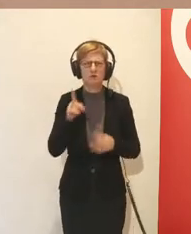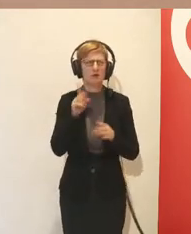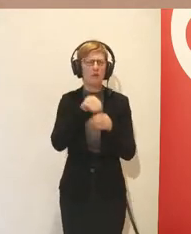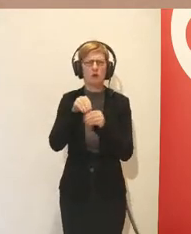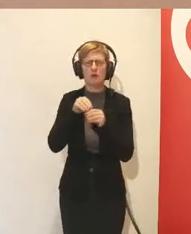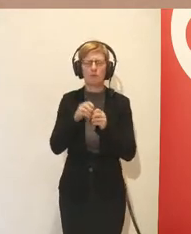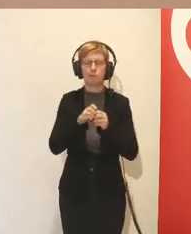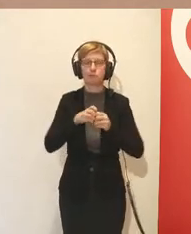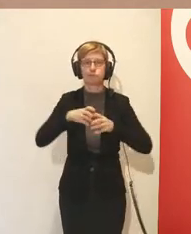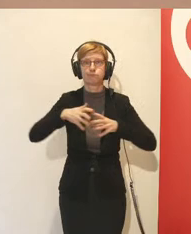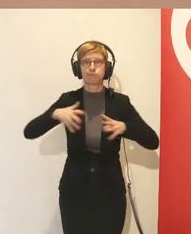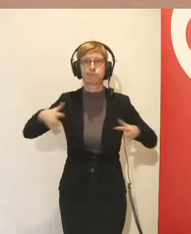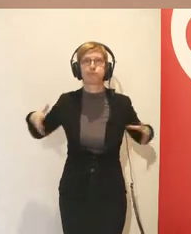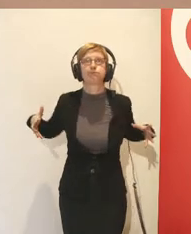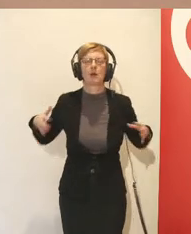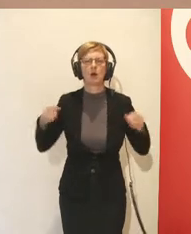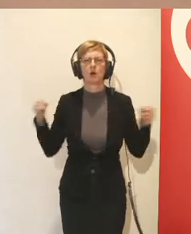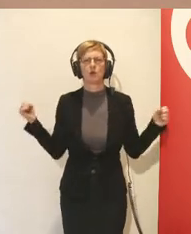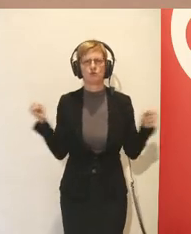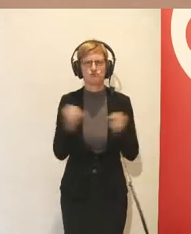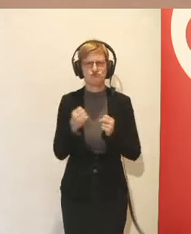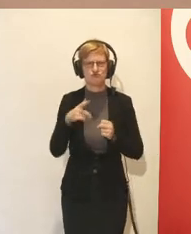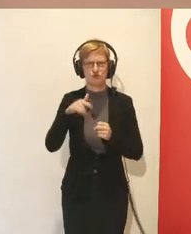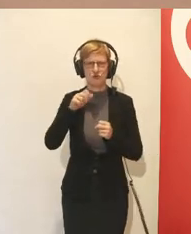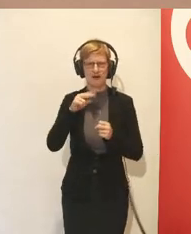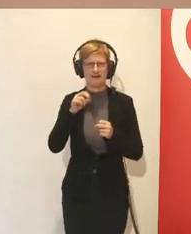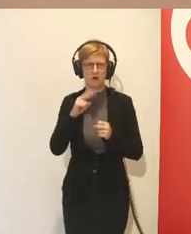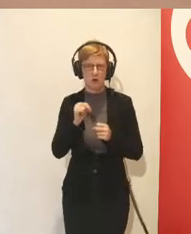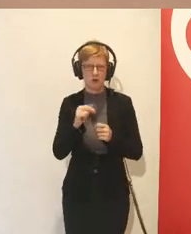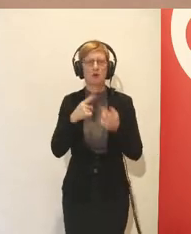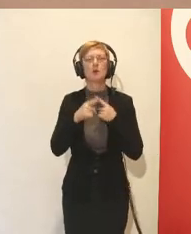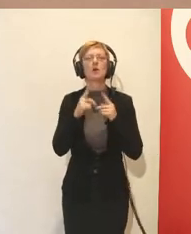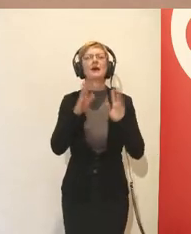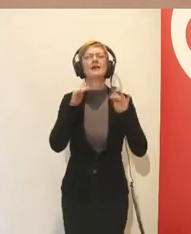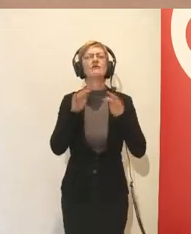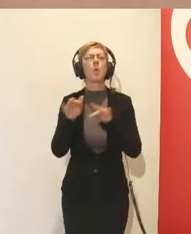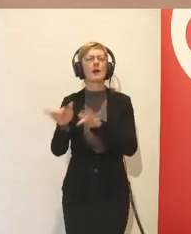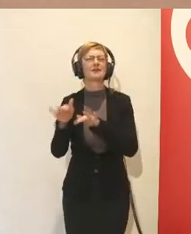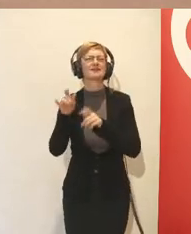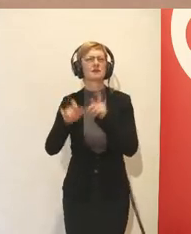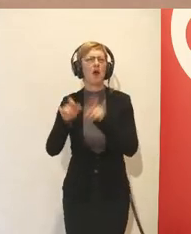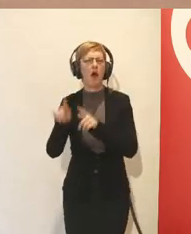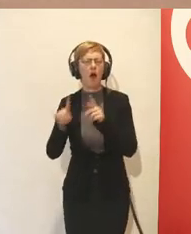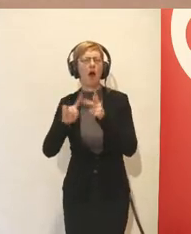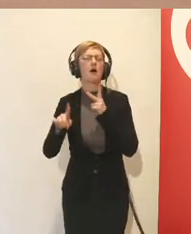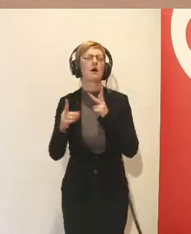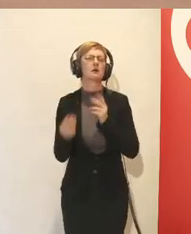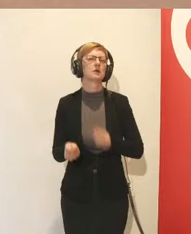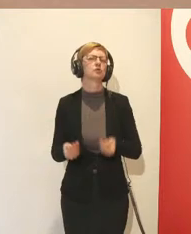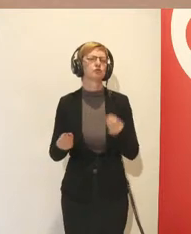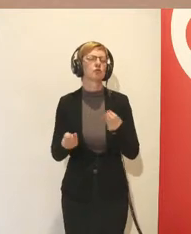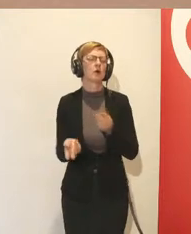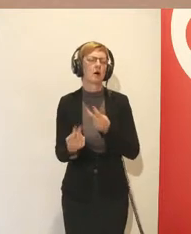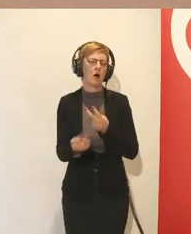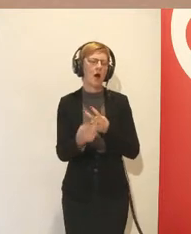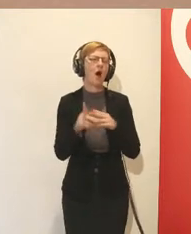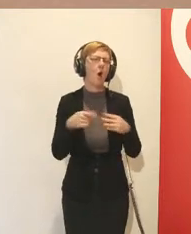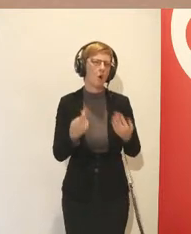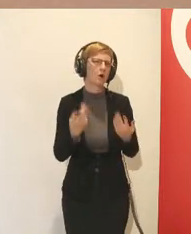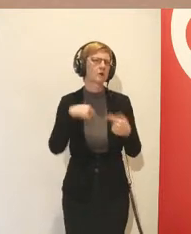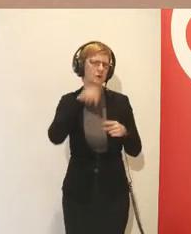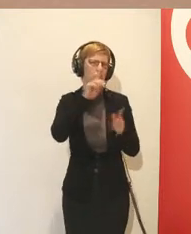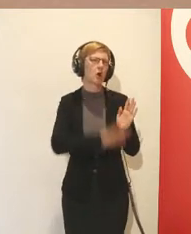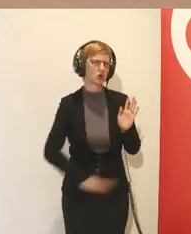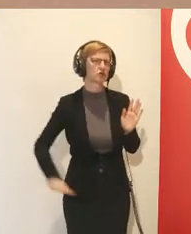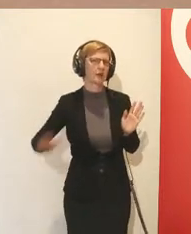massiv beweis dass es kommen aber auch noch instrumente dazu und auch im sponsoring bin ich gerade in deutschland